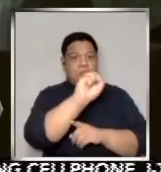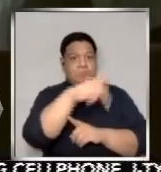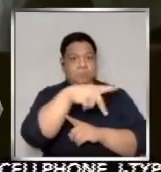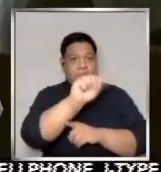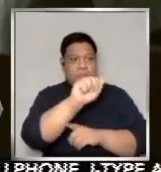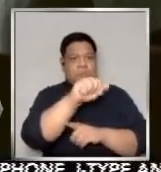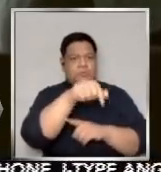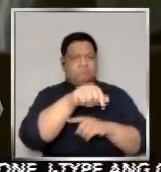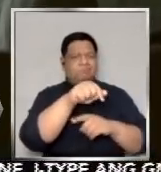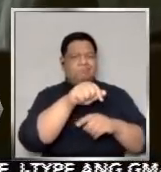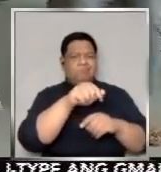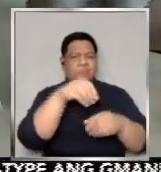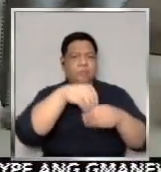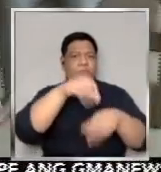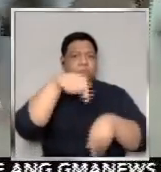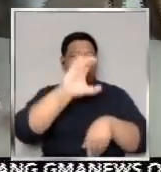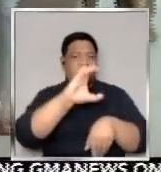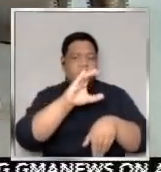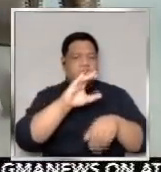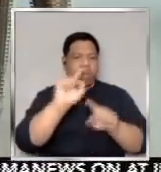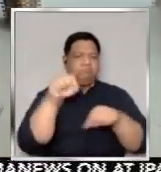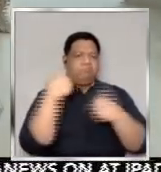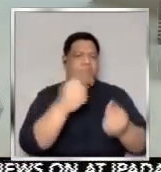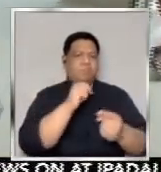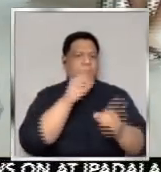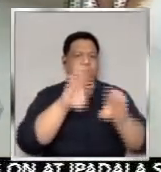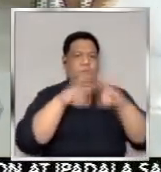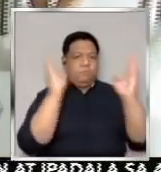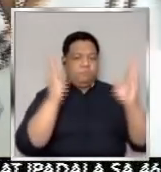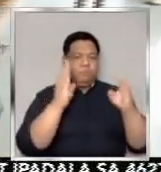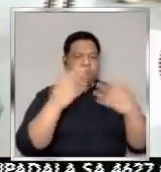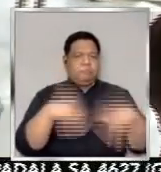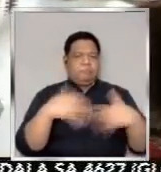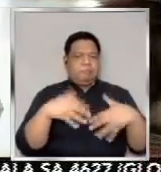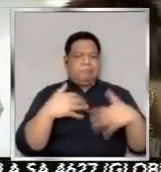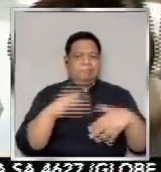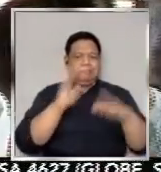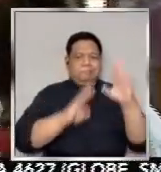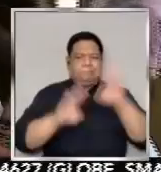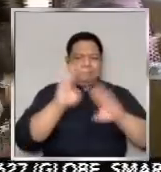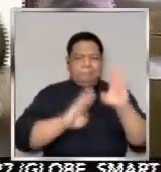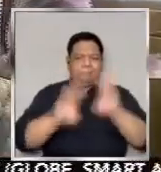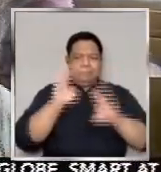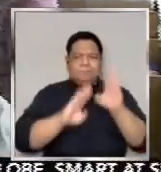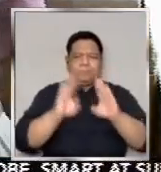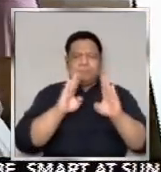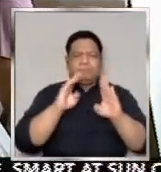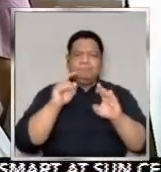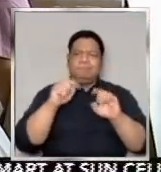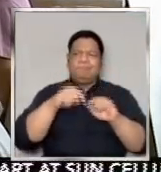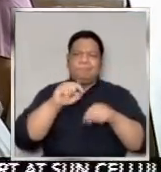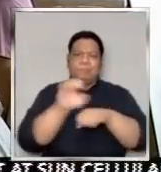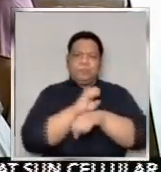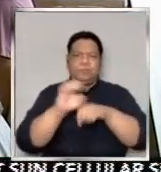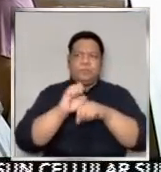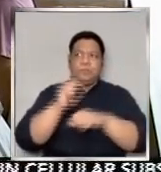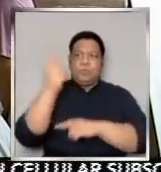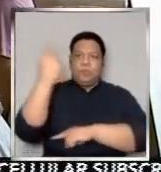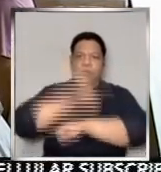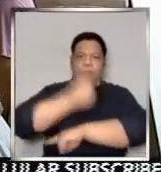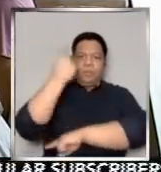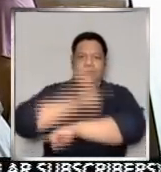City. Lubhang malaking dagok para sa halos 60 masahista at iba pang empleyado nito na arawan ang sweldong nakabase sa dami rin ng